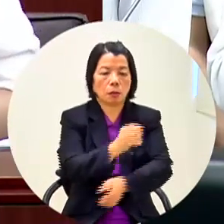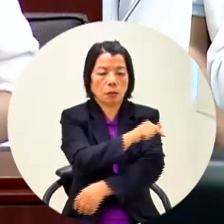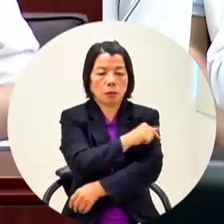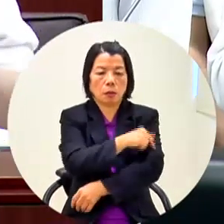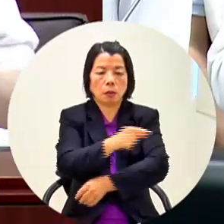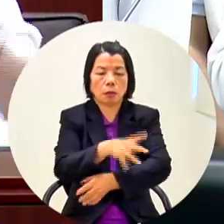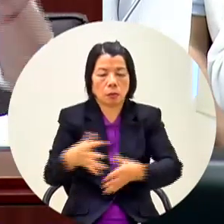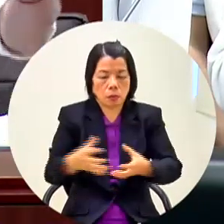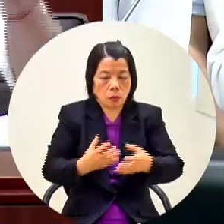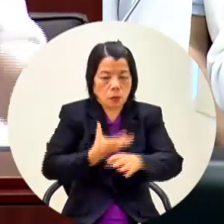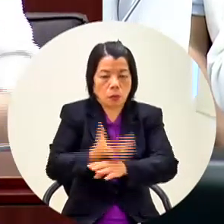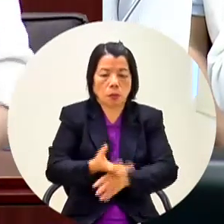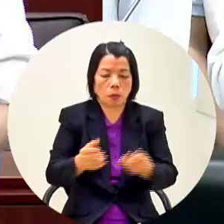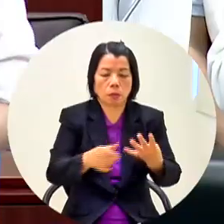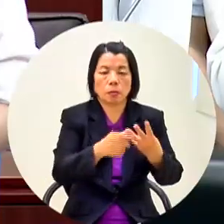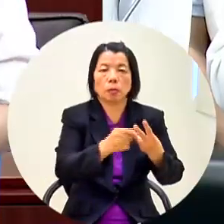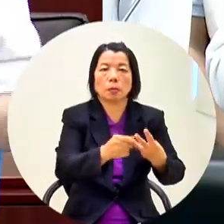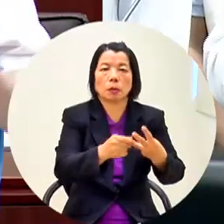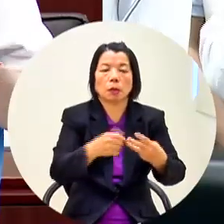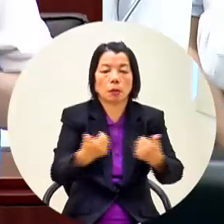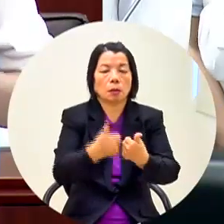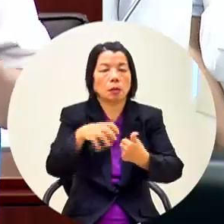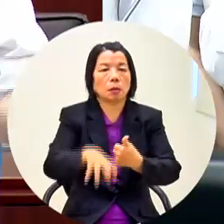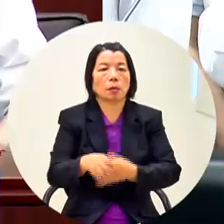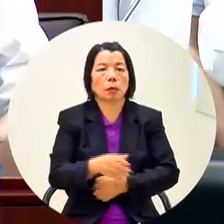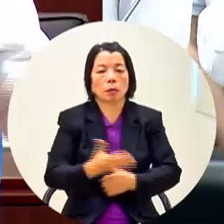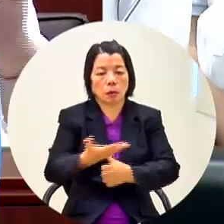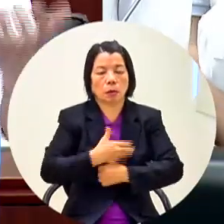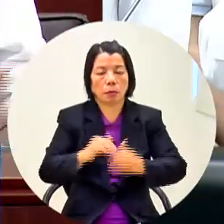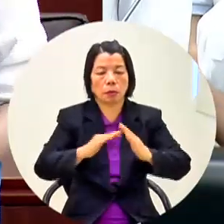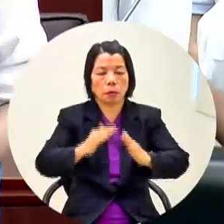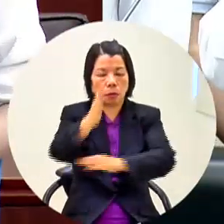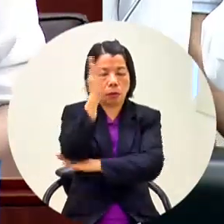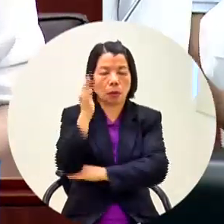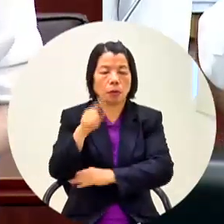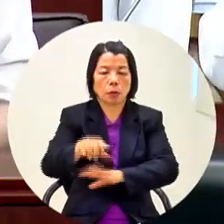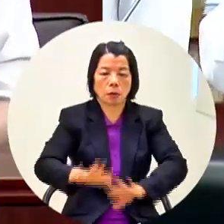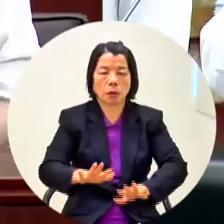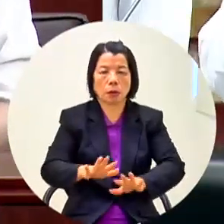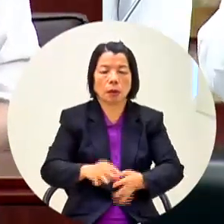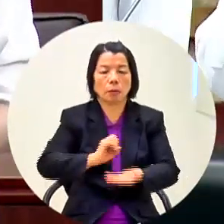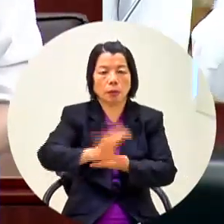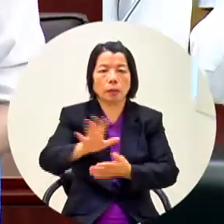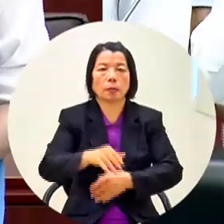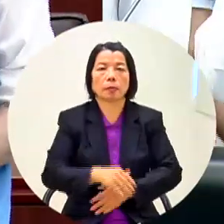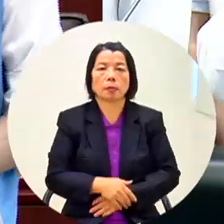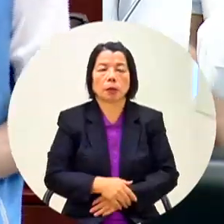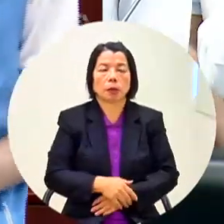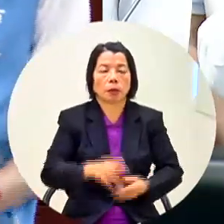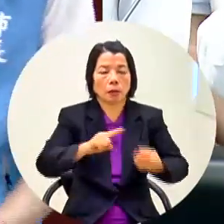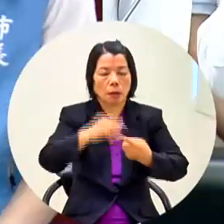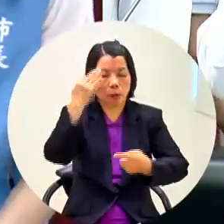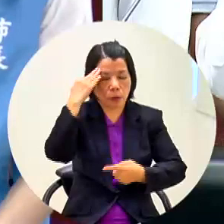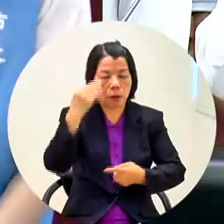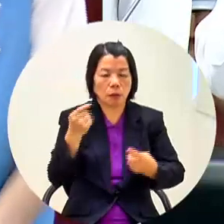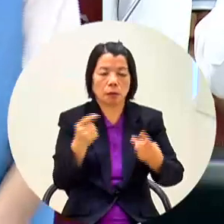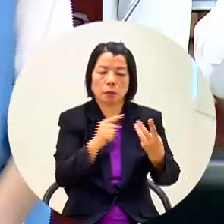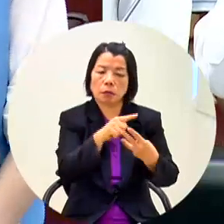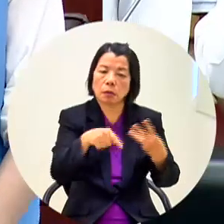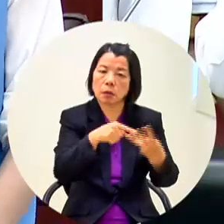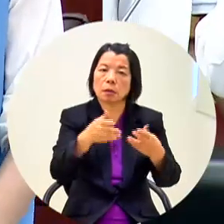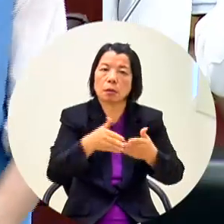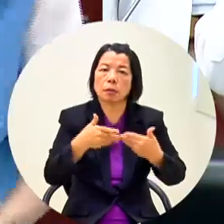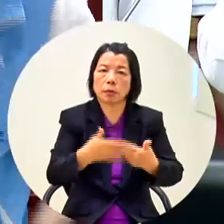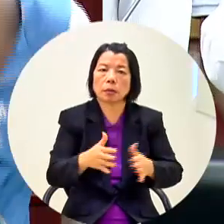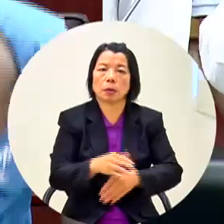的投入。第三感谢议会给我们市政府这个机会来向大家报告。 好，市长，你要三个道歉，你有要甲市民讲无？ 谢谢，